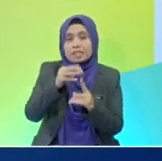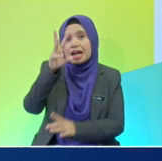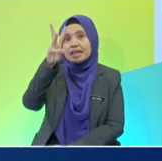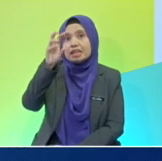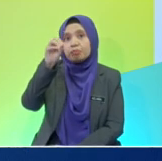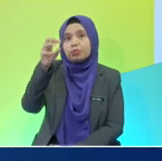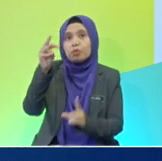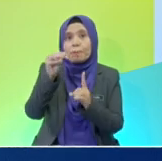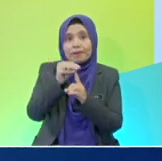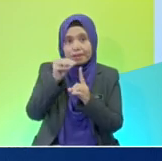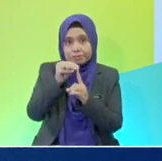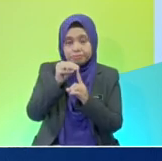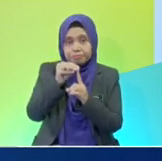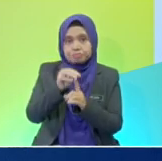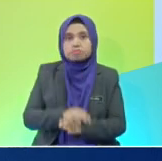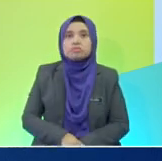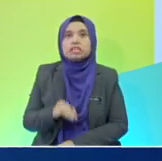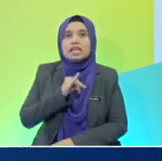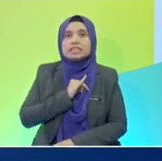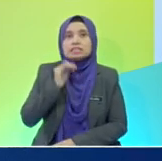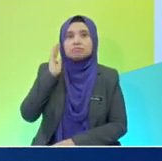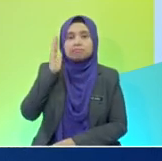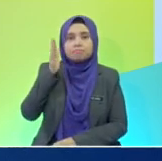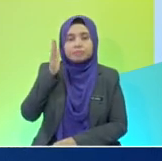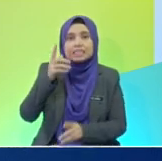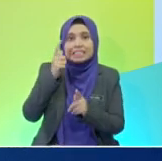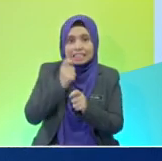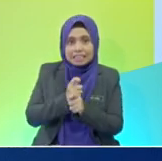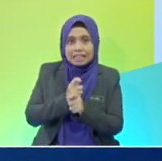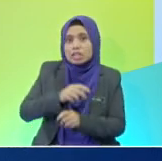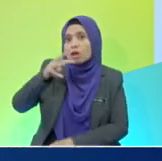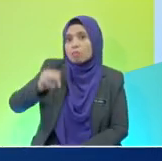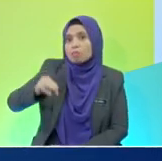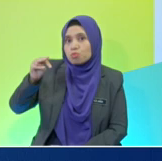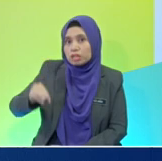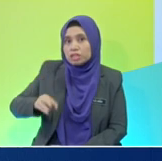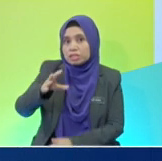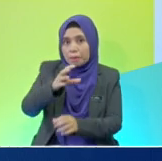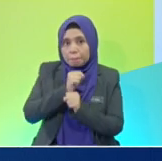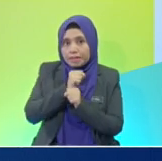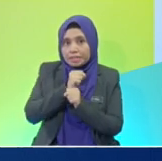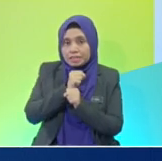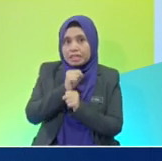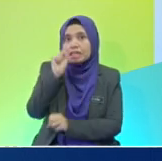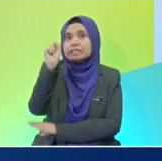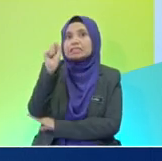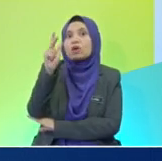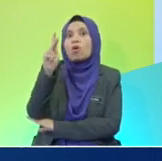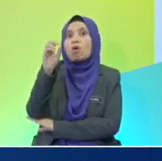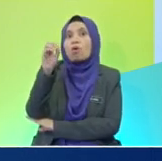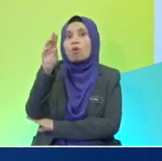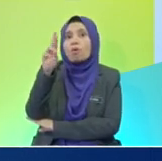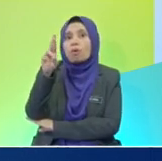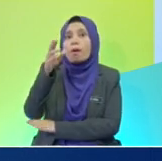markah Oke jadi dekat sini saya sangat menekankan murid untuk mendapat skor di bagian ini Oke